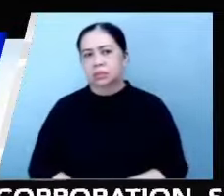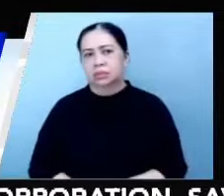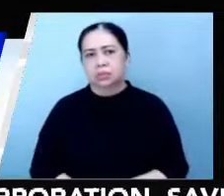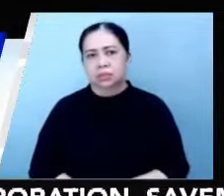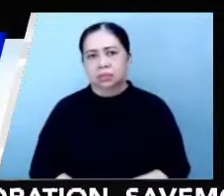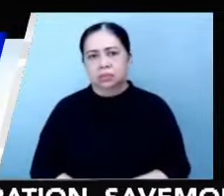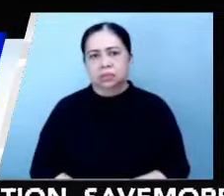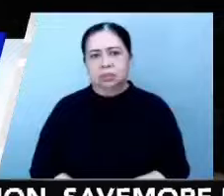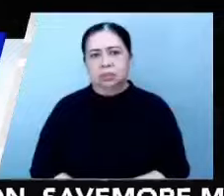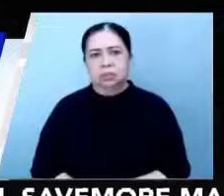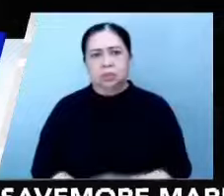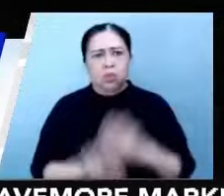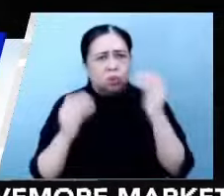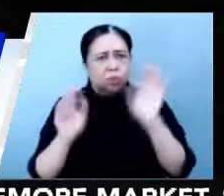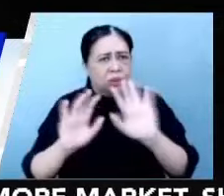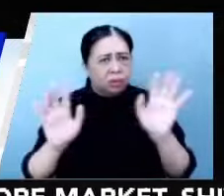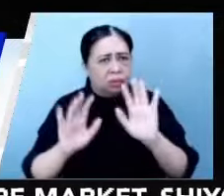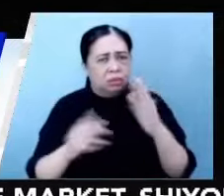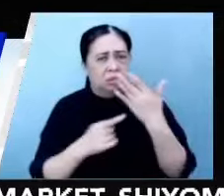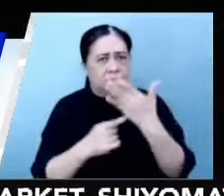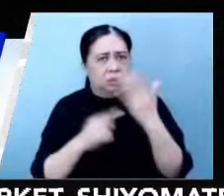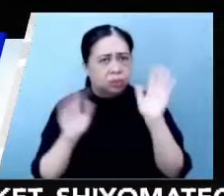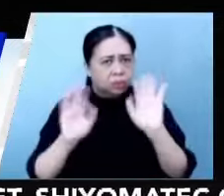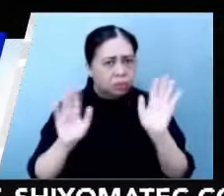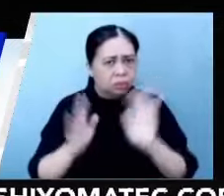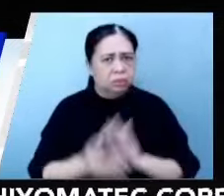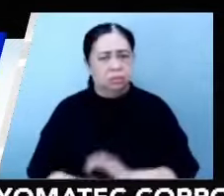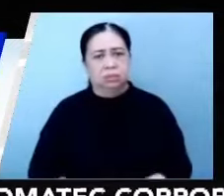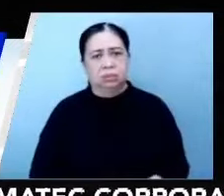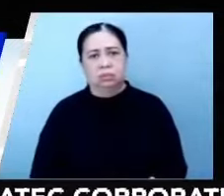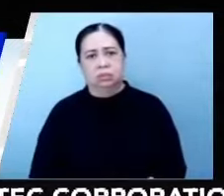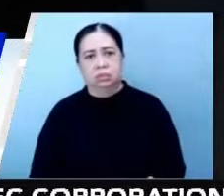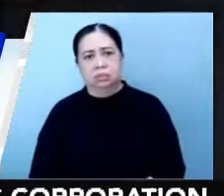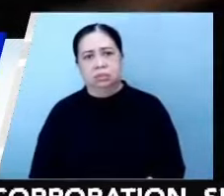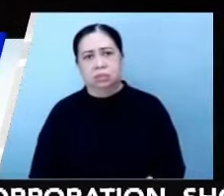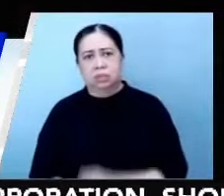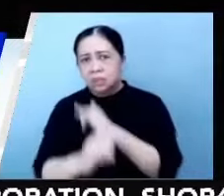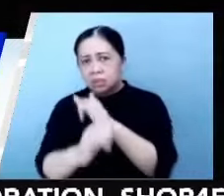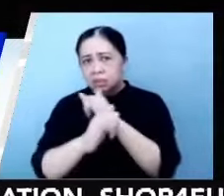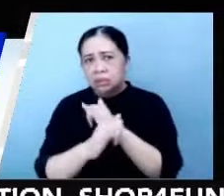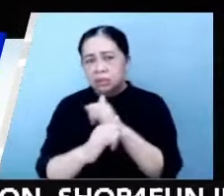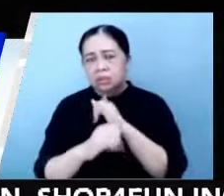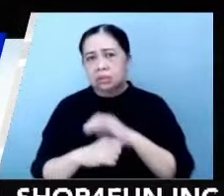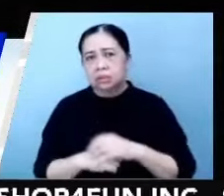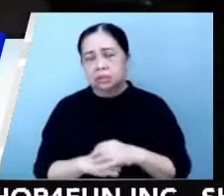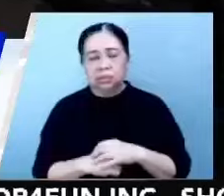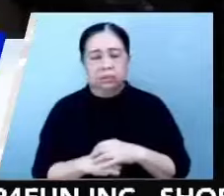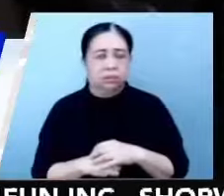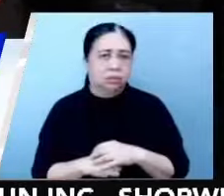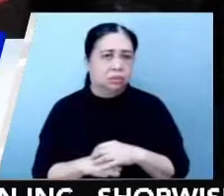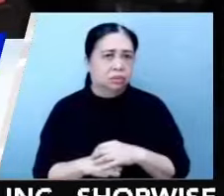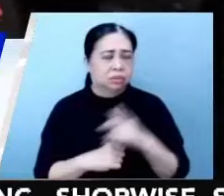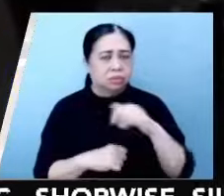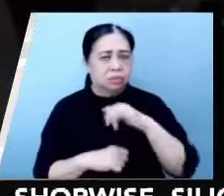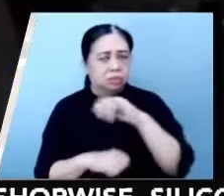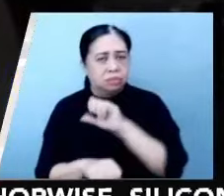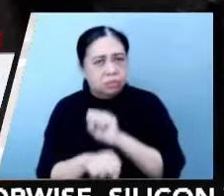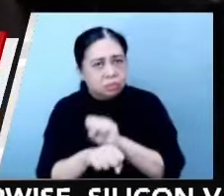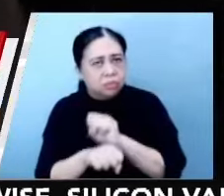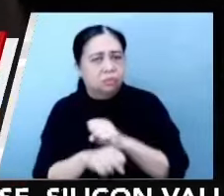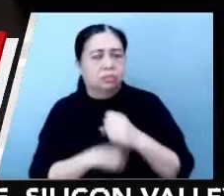wag na lang, diba? Para, kasi pare-pareho naman tayo na ano eh, naghahanap buhay. Mahirap